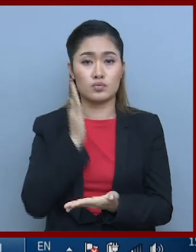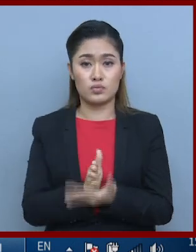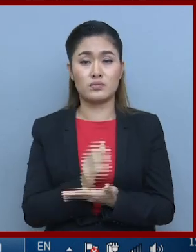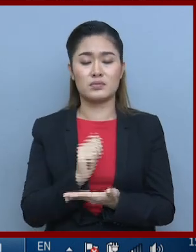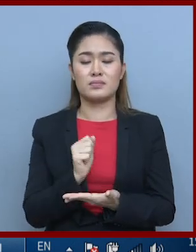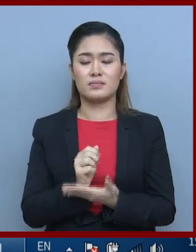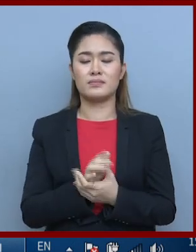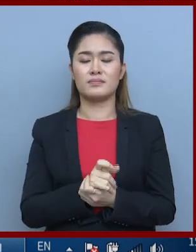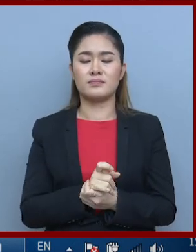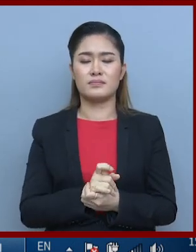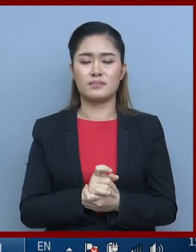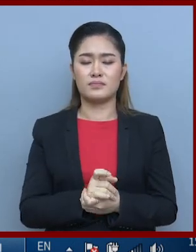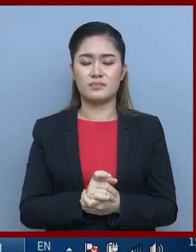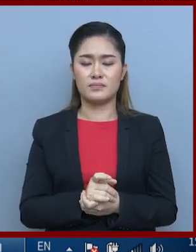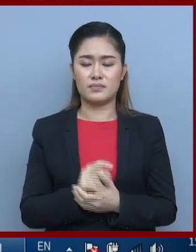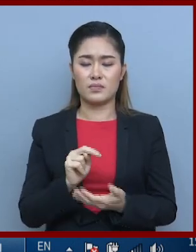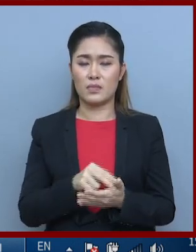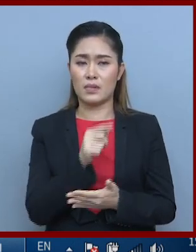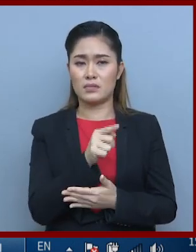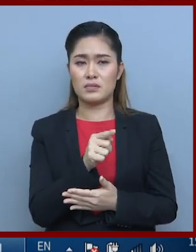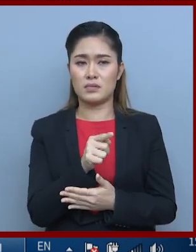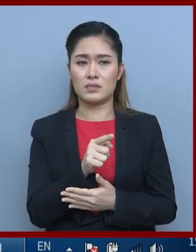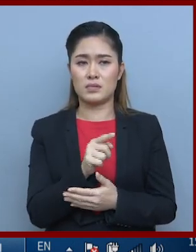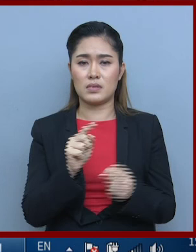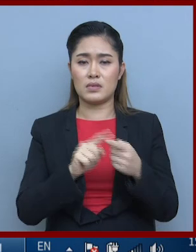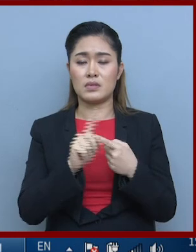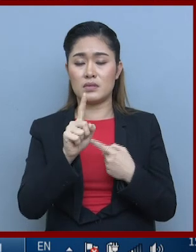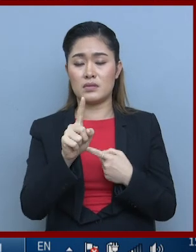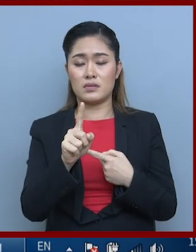หมเพราะงั้น shape 1